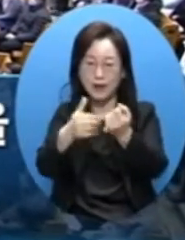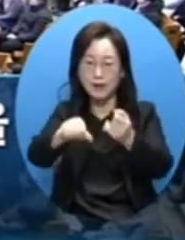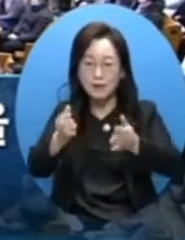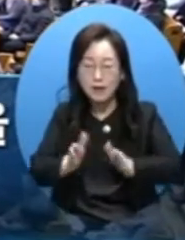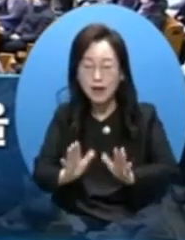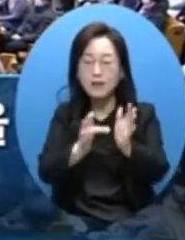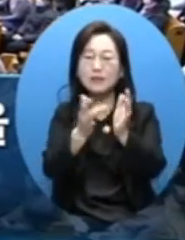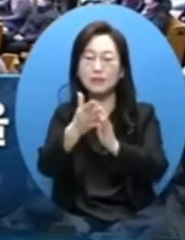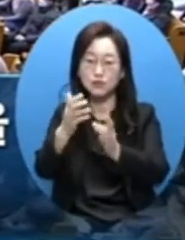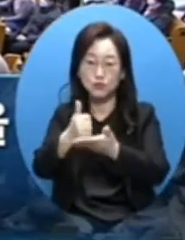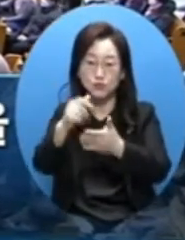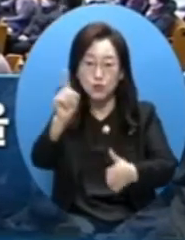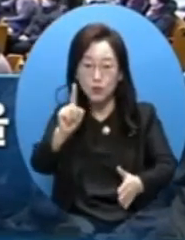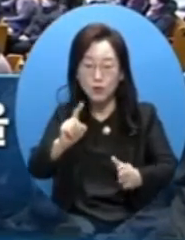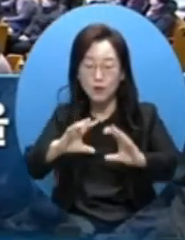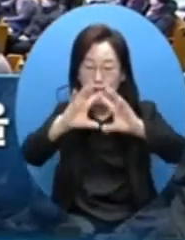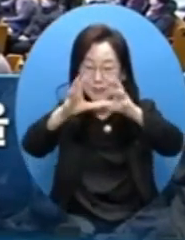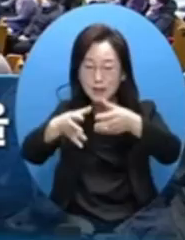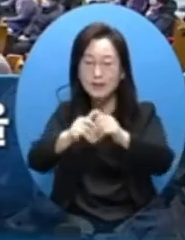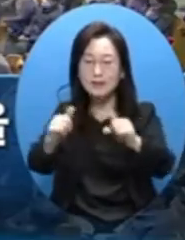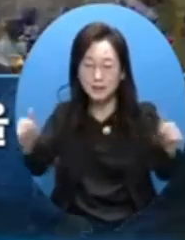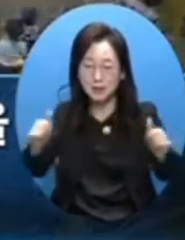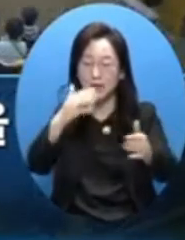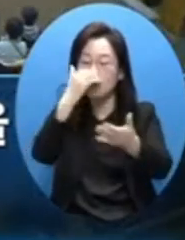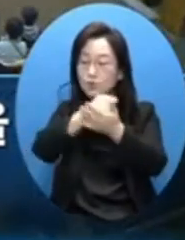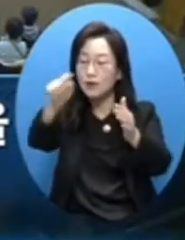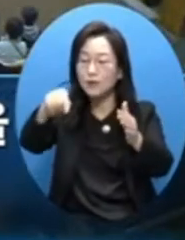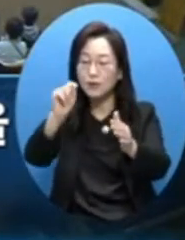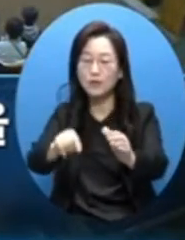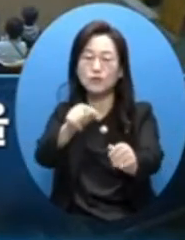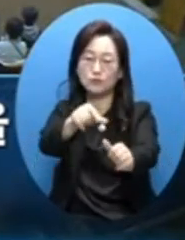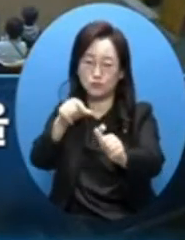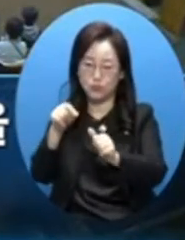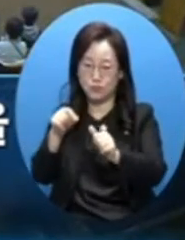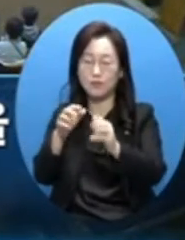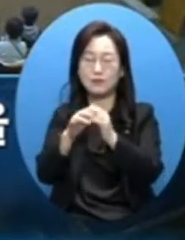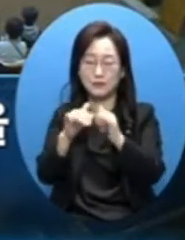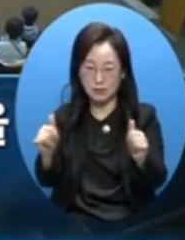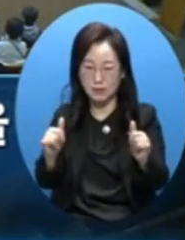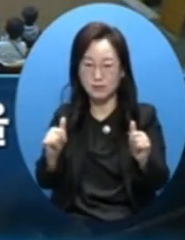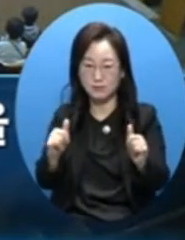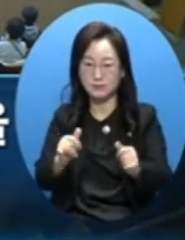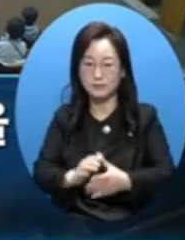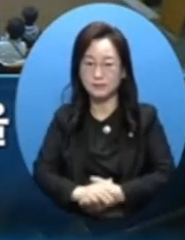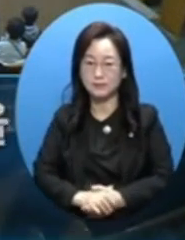예수라 하라. 이는 그가 자기 백성을 그들의 죄에서 구원할 자이심이라 하니라.